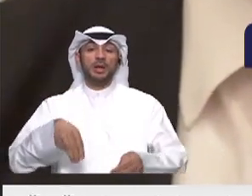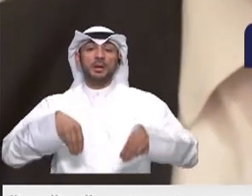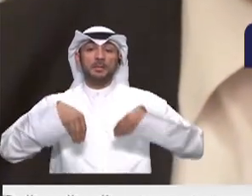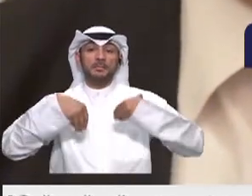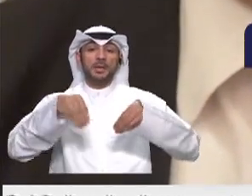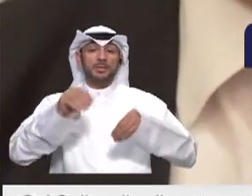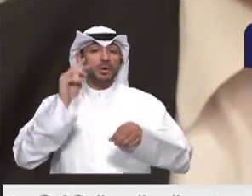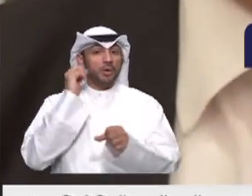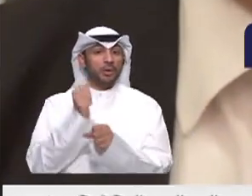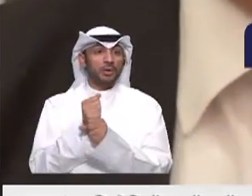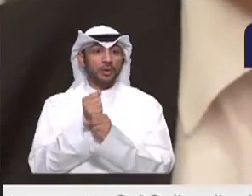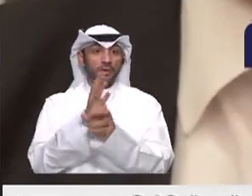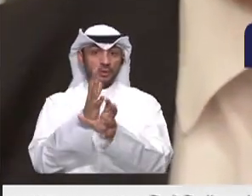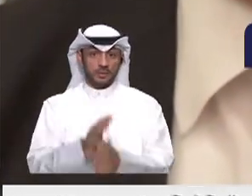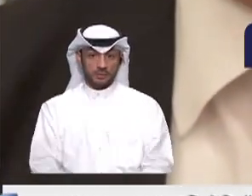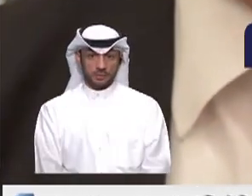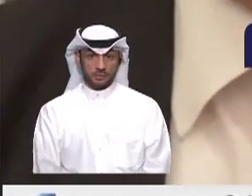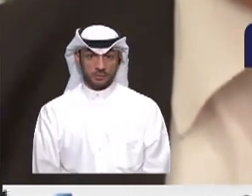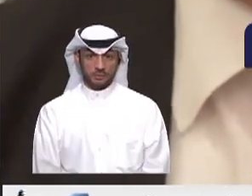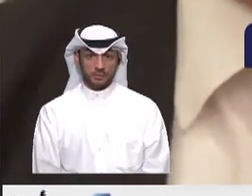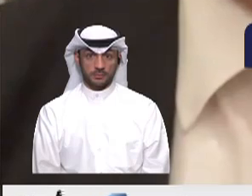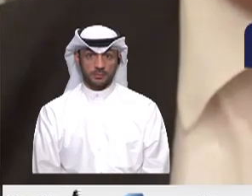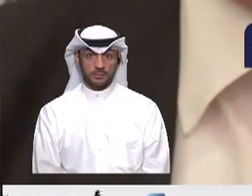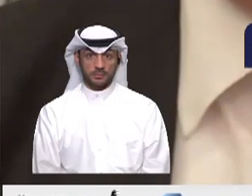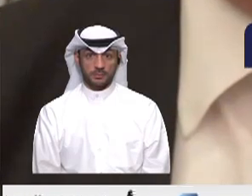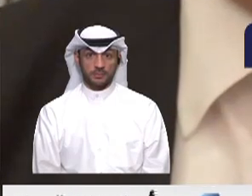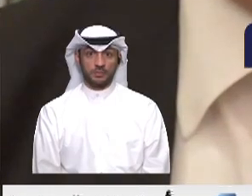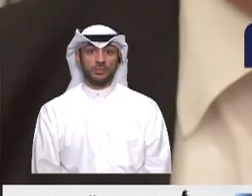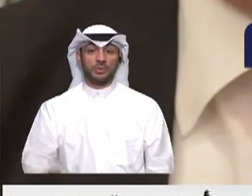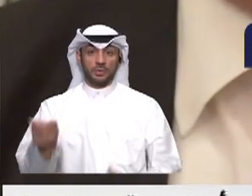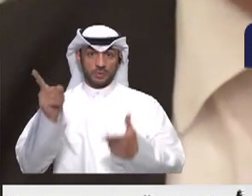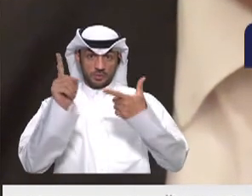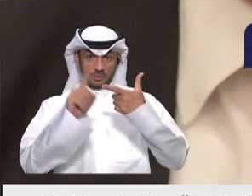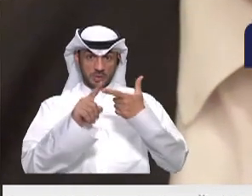الآن وأيضا هناك احتمال